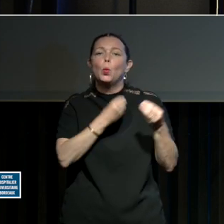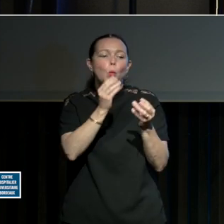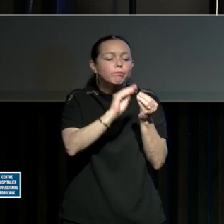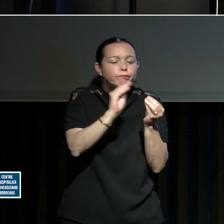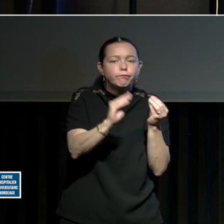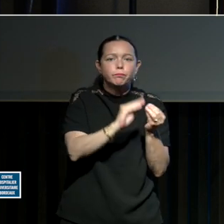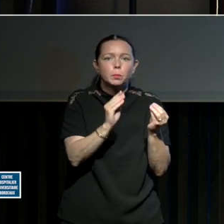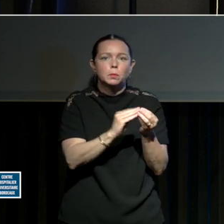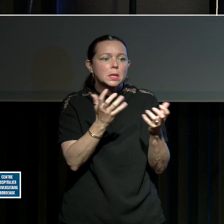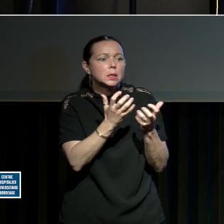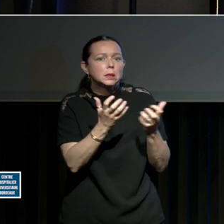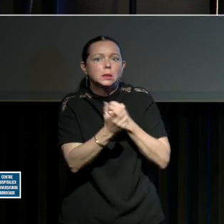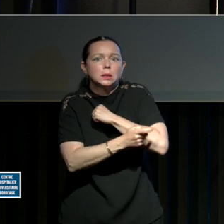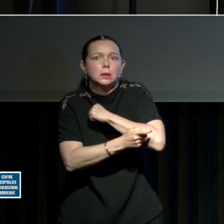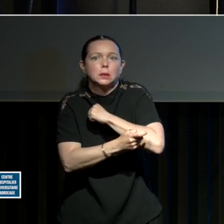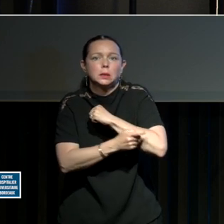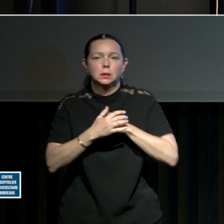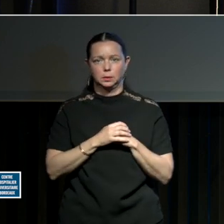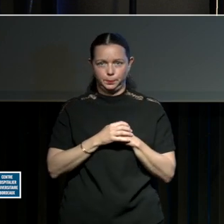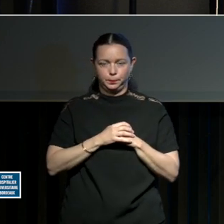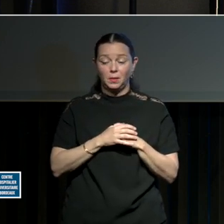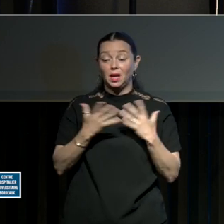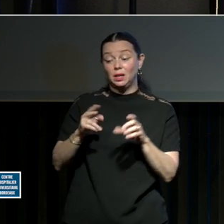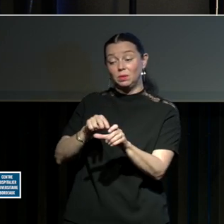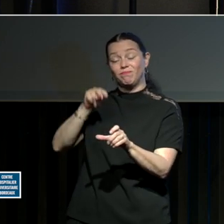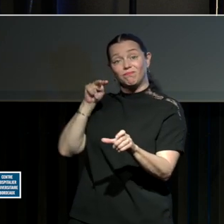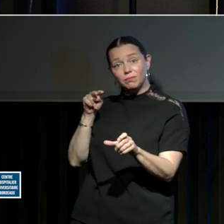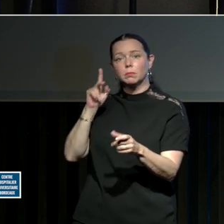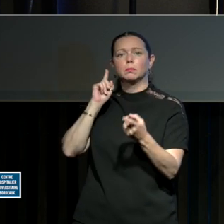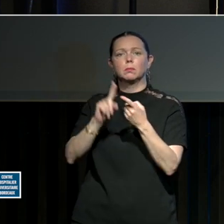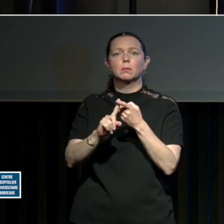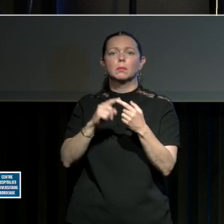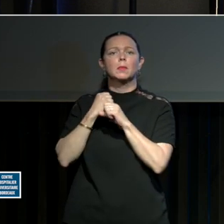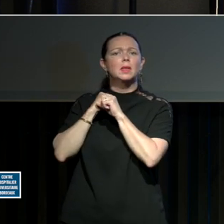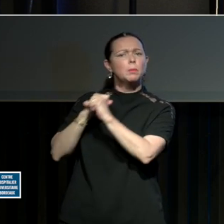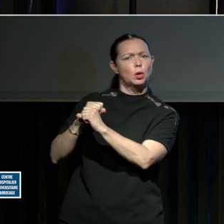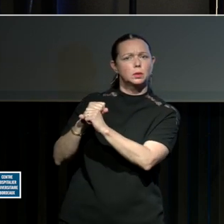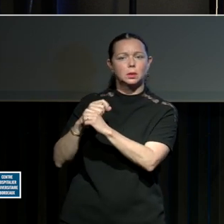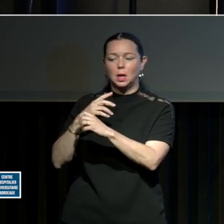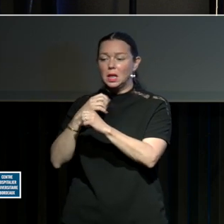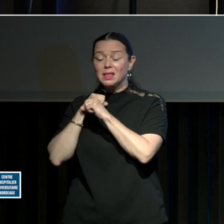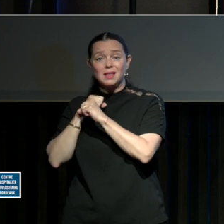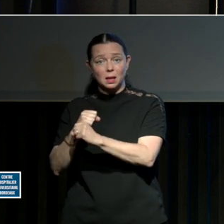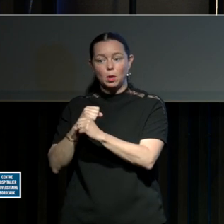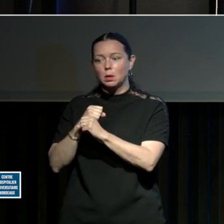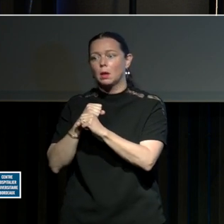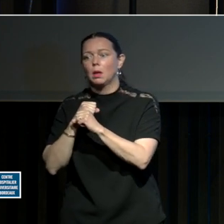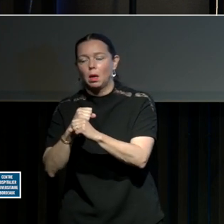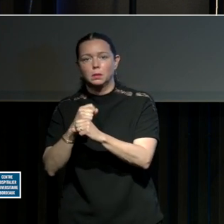substances. Selon ces approches, finalement, le phénomène de dépendance découlait d'une